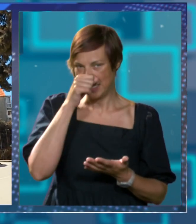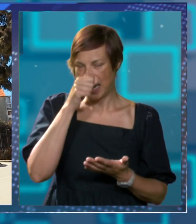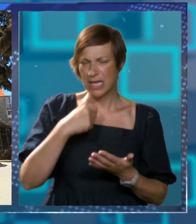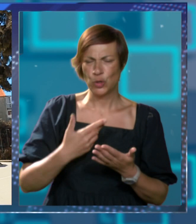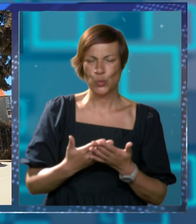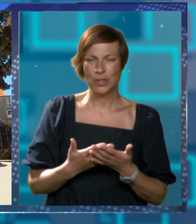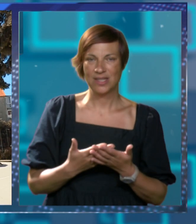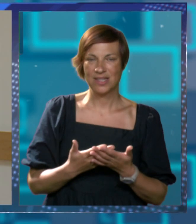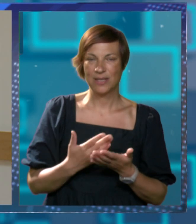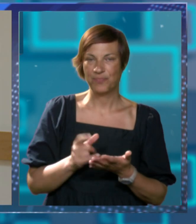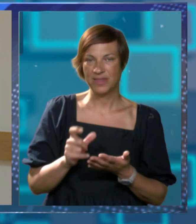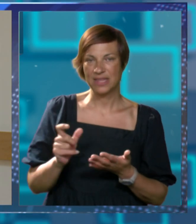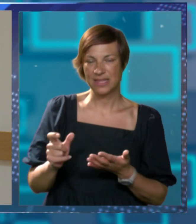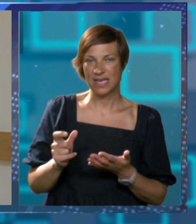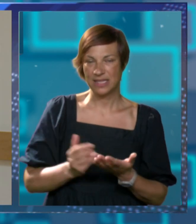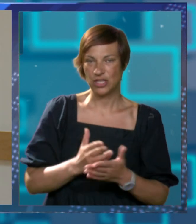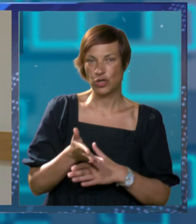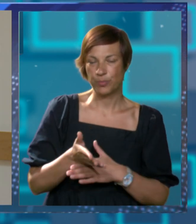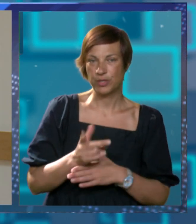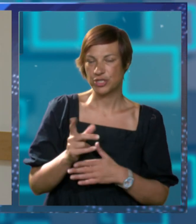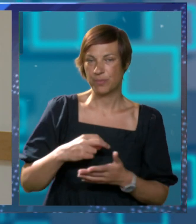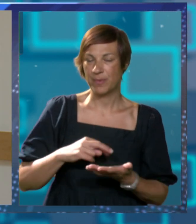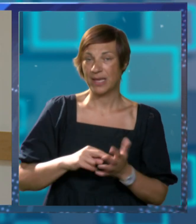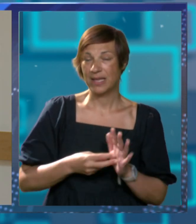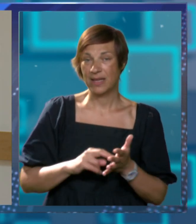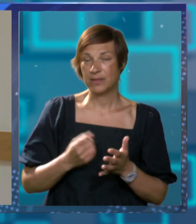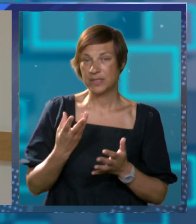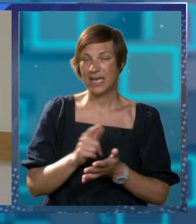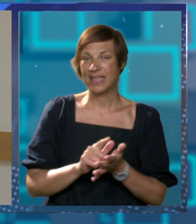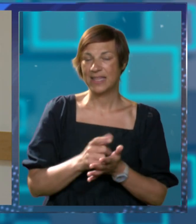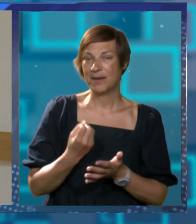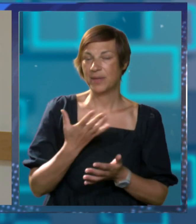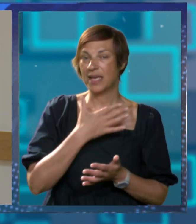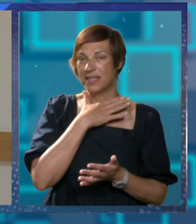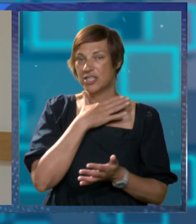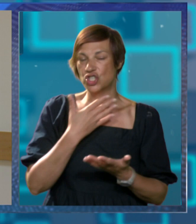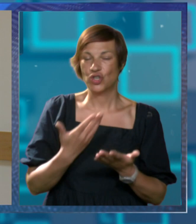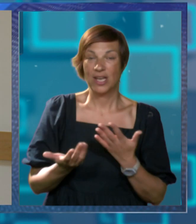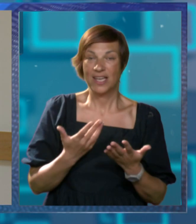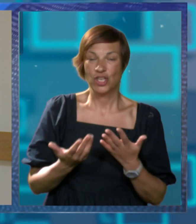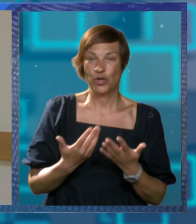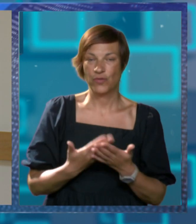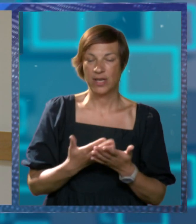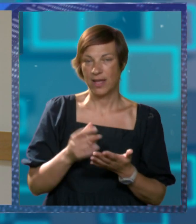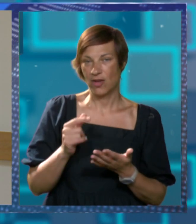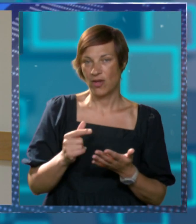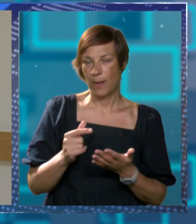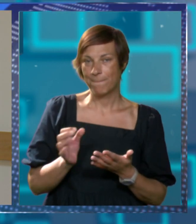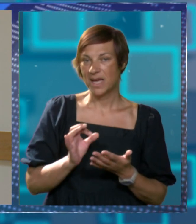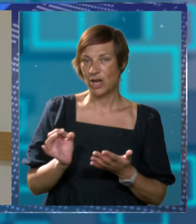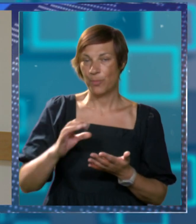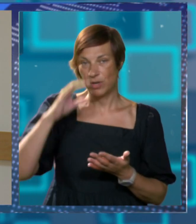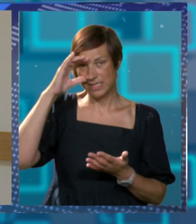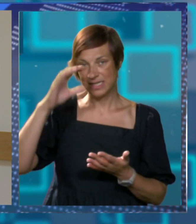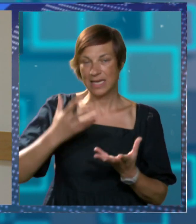naljuti, koje taj dio prošao pa ga ne muči toliko kad je termin, kad je škola, kad je dopunska, kad je ovo, kad je ono, nego malo